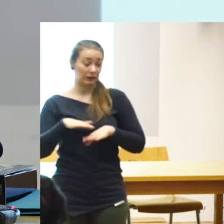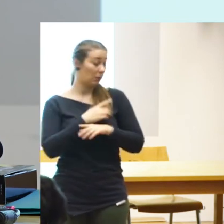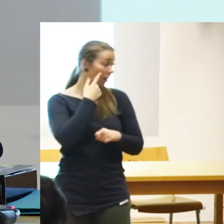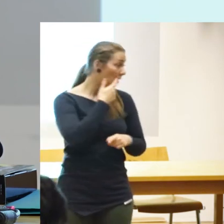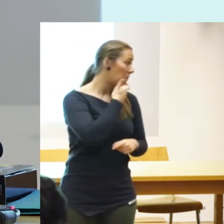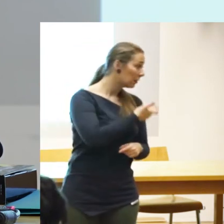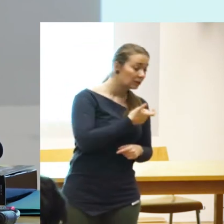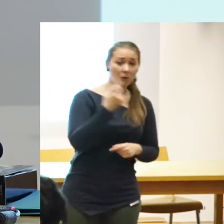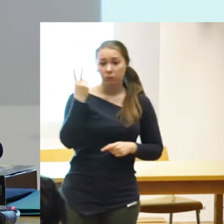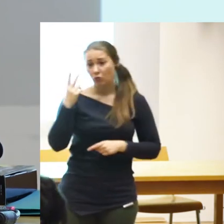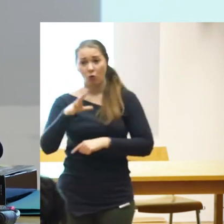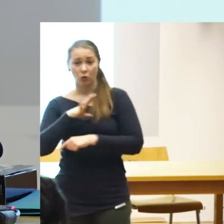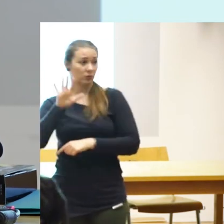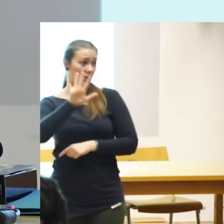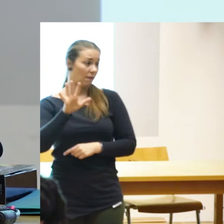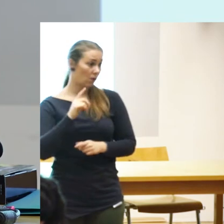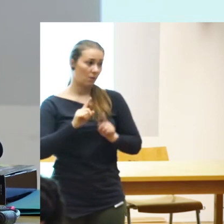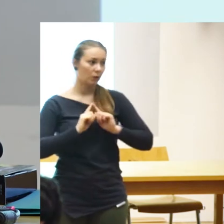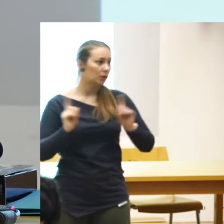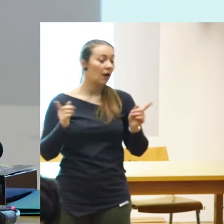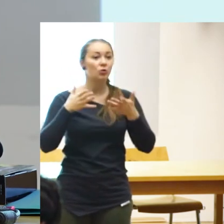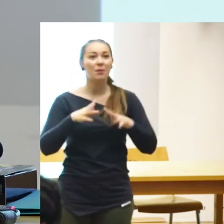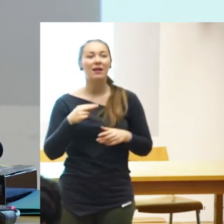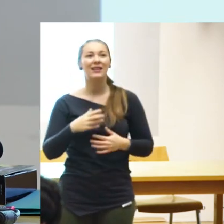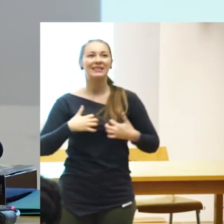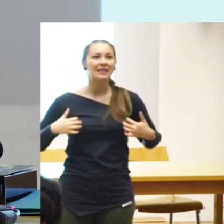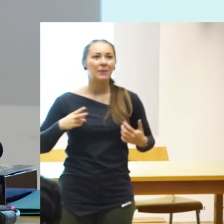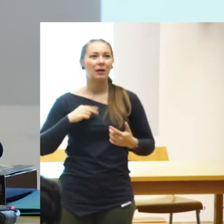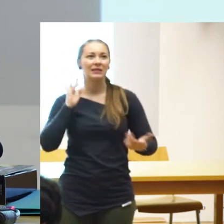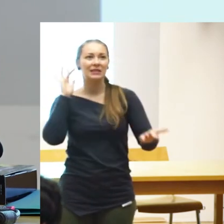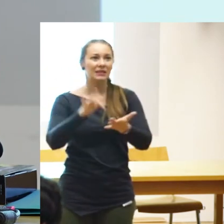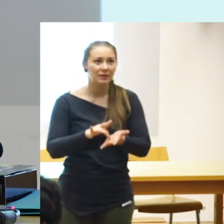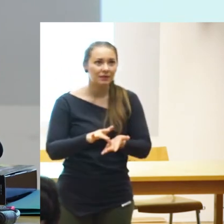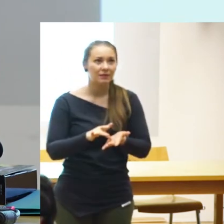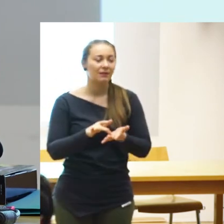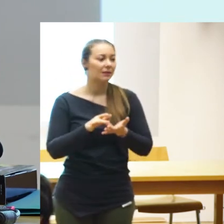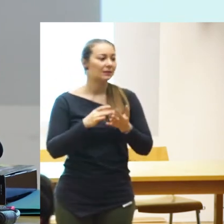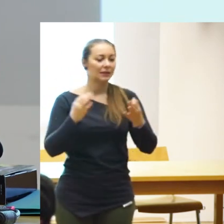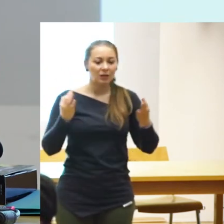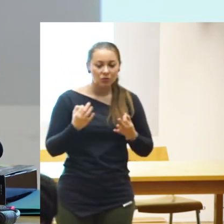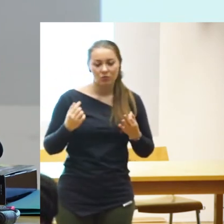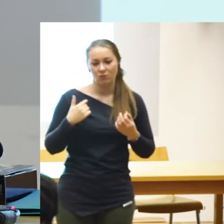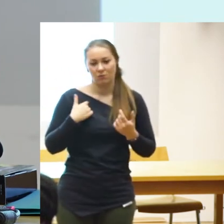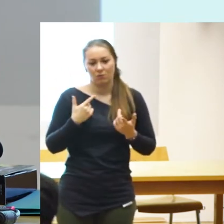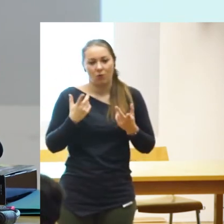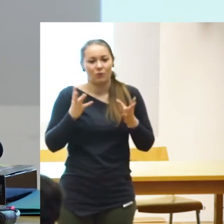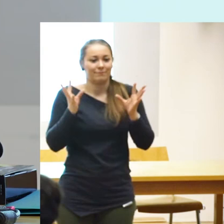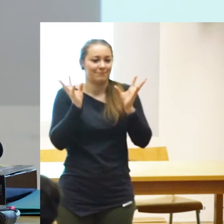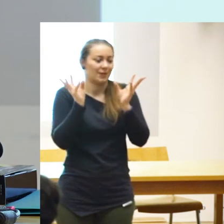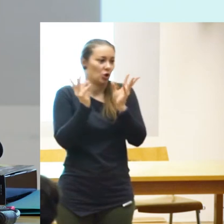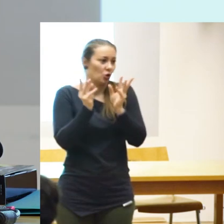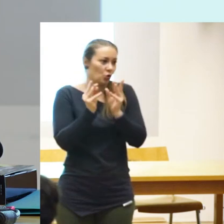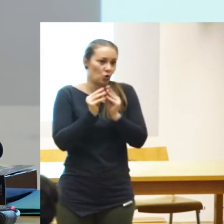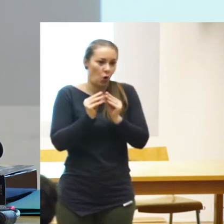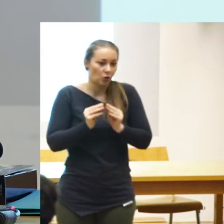nebo v Ostravě, a pokud vlastně chcete dosáhnout určitých cílů, což je vlastně koncept, který jde možná proti